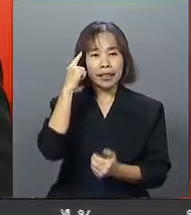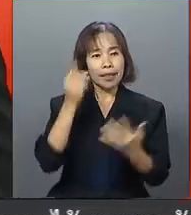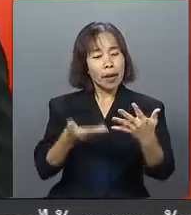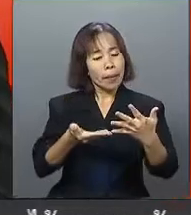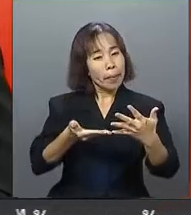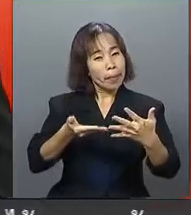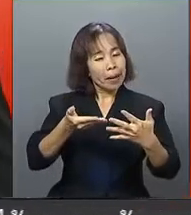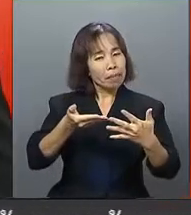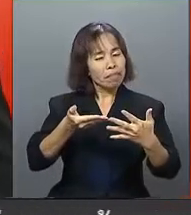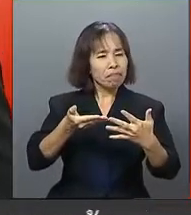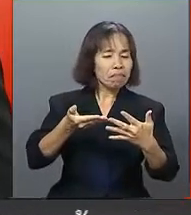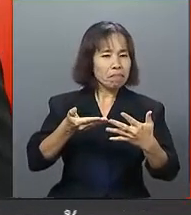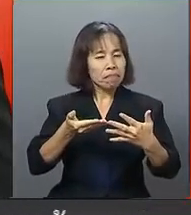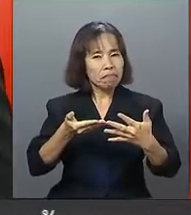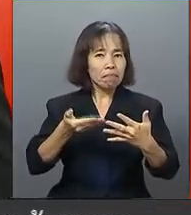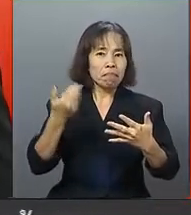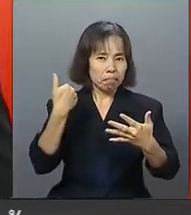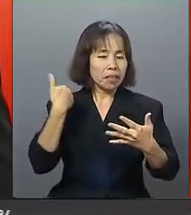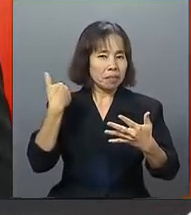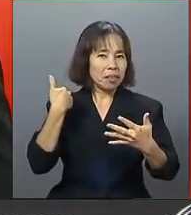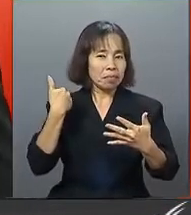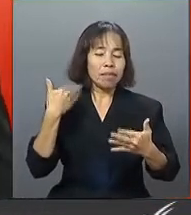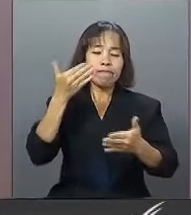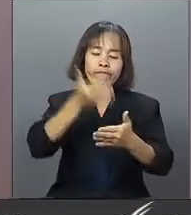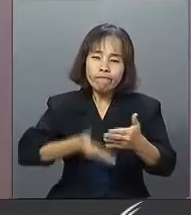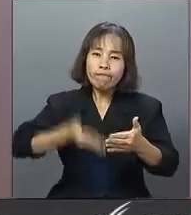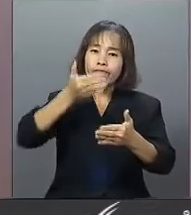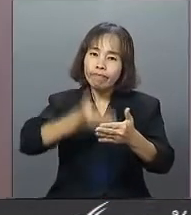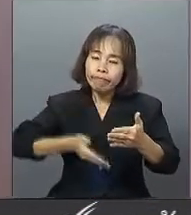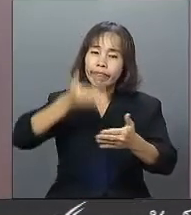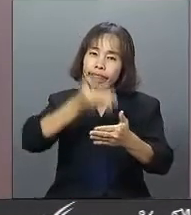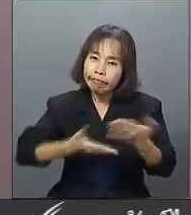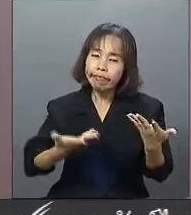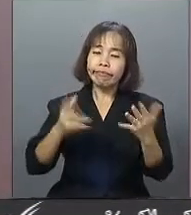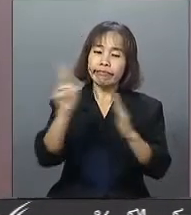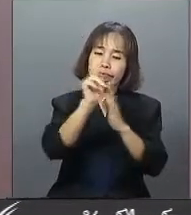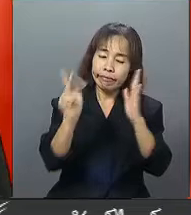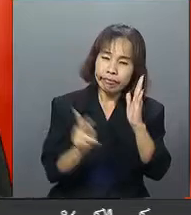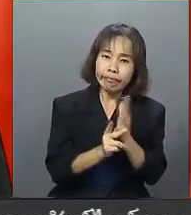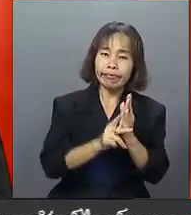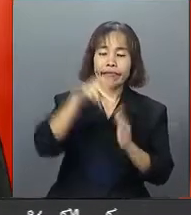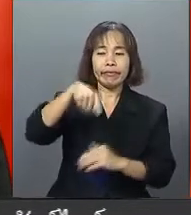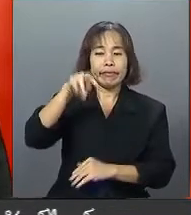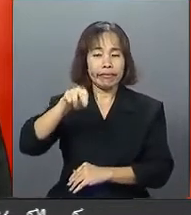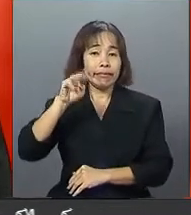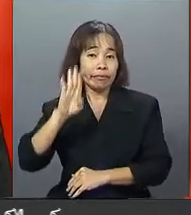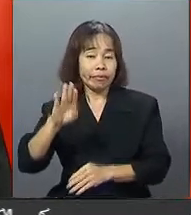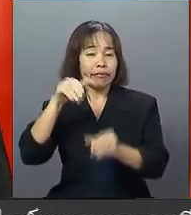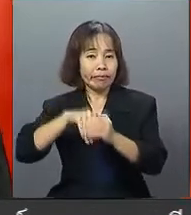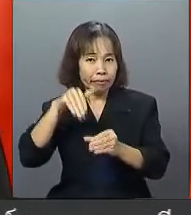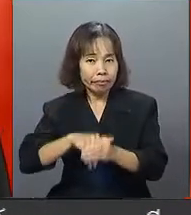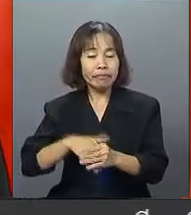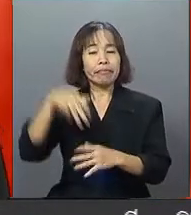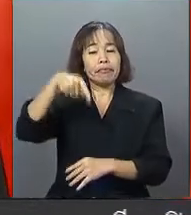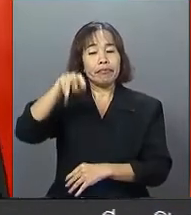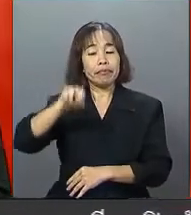แต่ก็ไม่เชิงค่ะยังคงมีอุปสรรคให้ต้องเผชิญทั้งเรื่องของการร่างกฎหมายลูกในการเลือกตั้งและเรื่องของการสร้างความปรองดองสู่